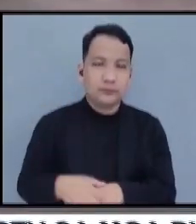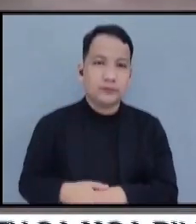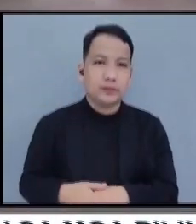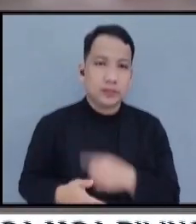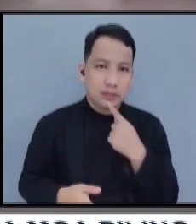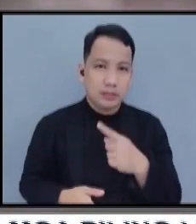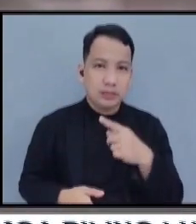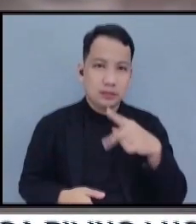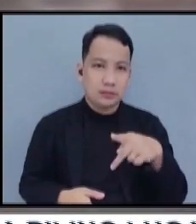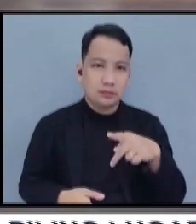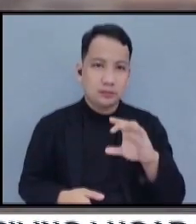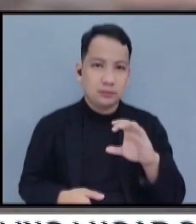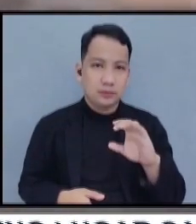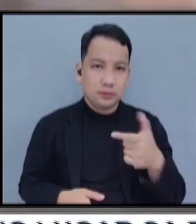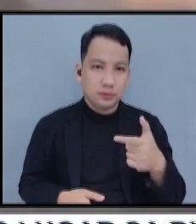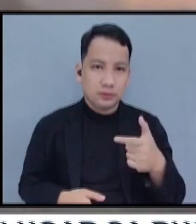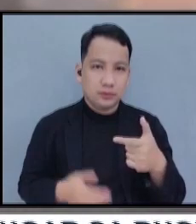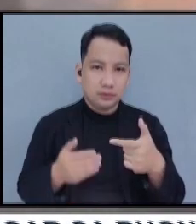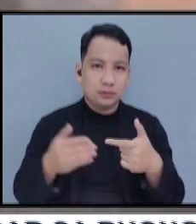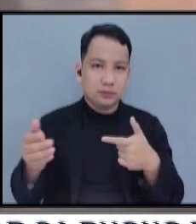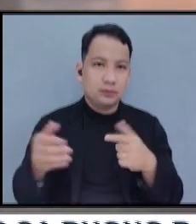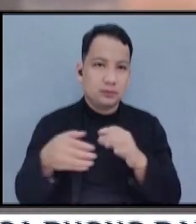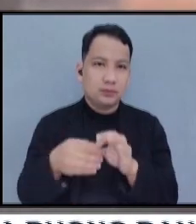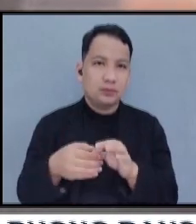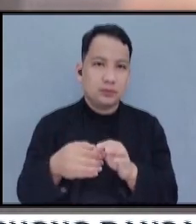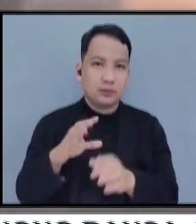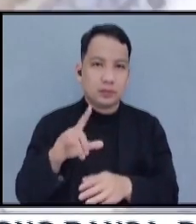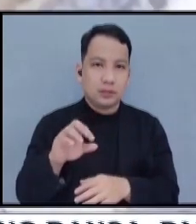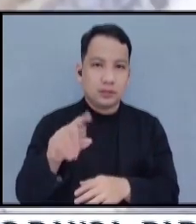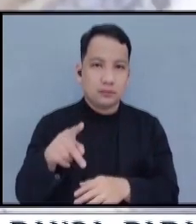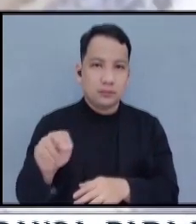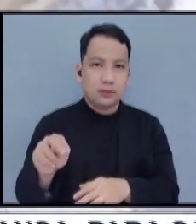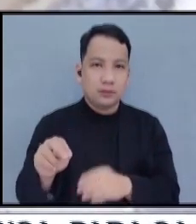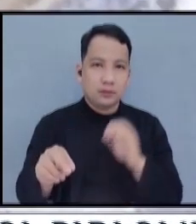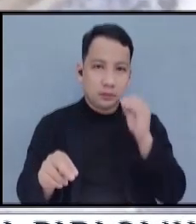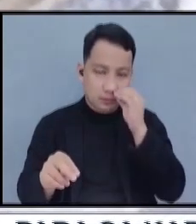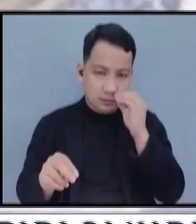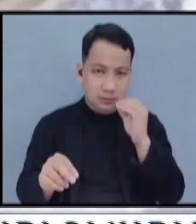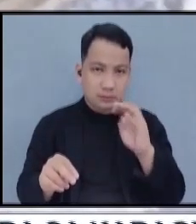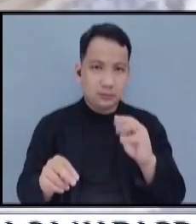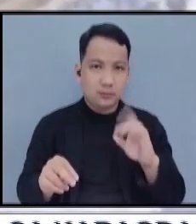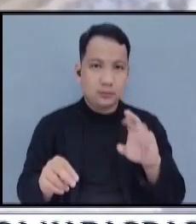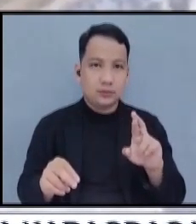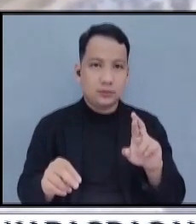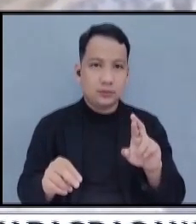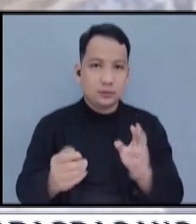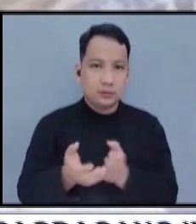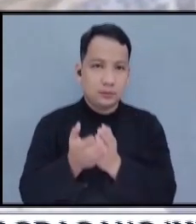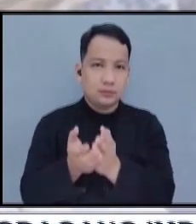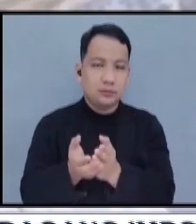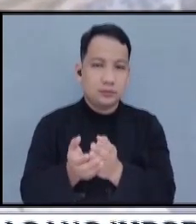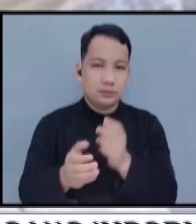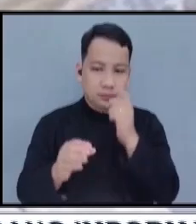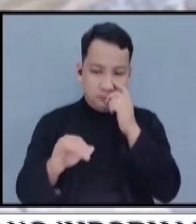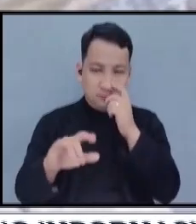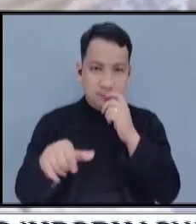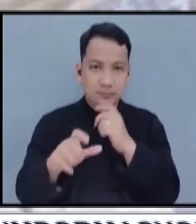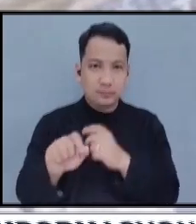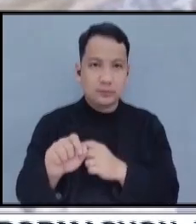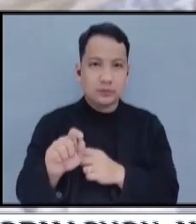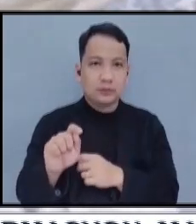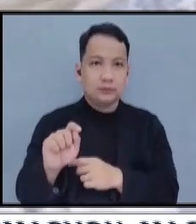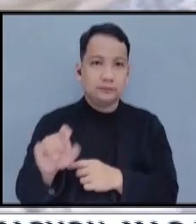Guard, patungo ng Calapan City, Oriental Mindoro ang ferry na Ocean Jet 6 mula